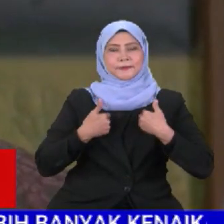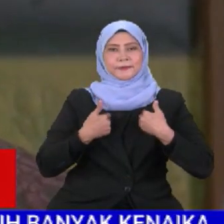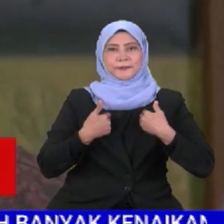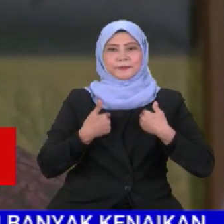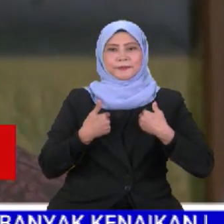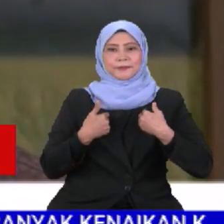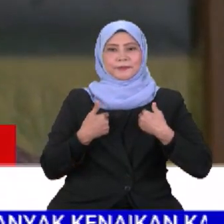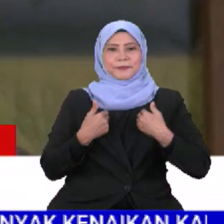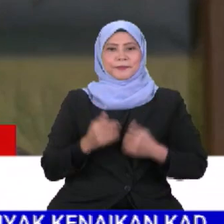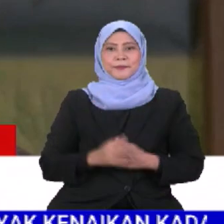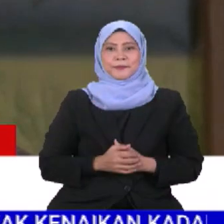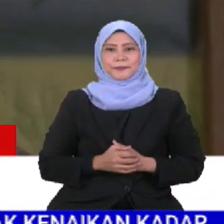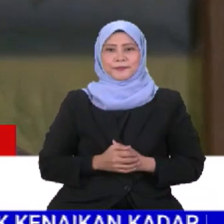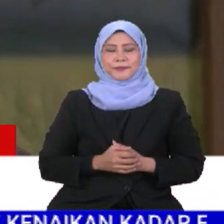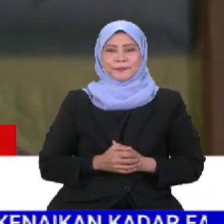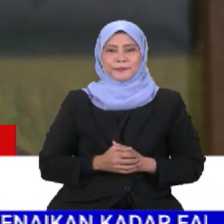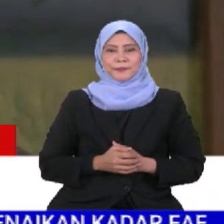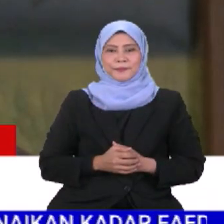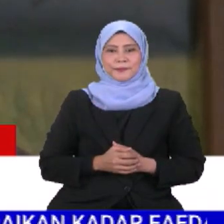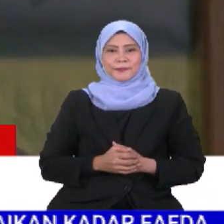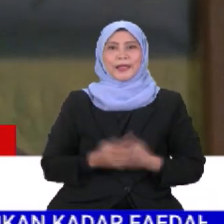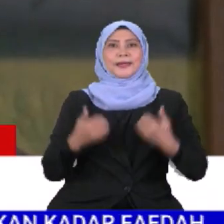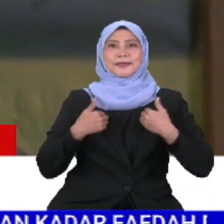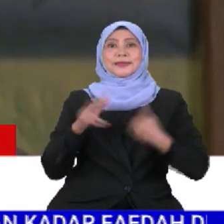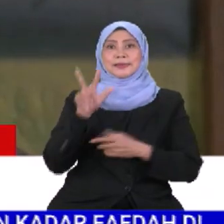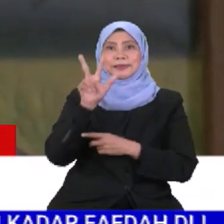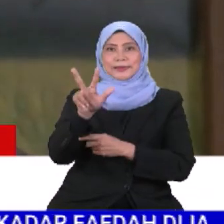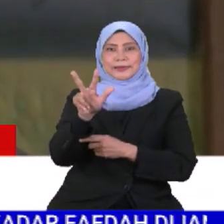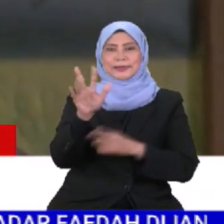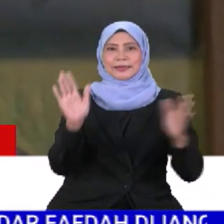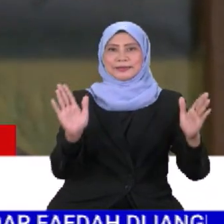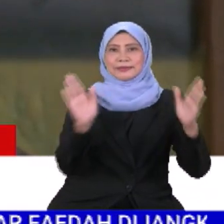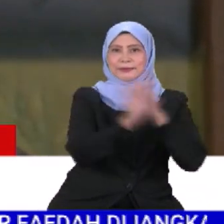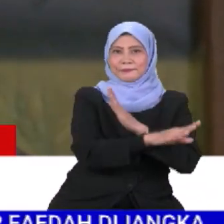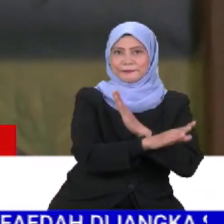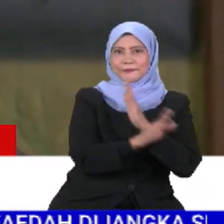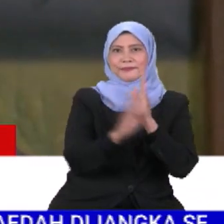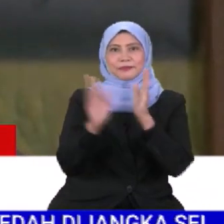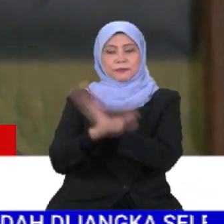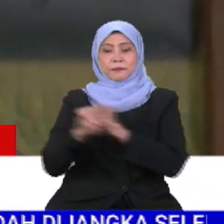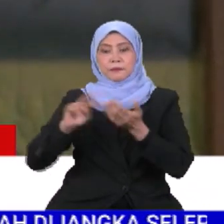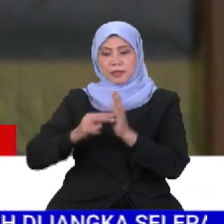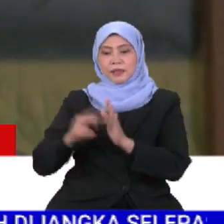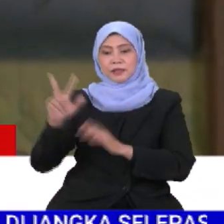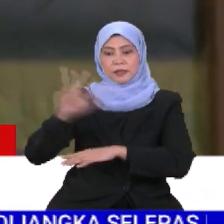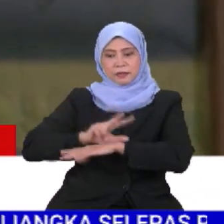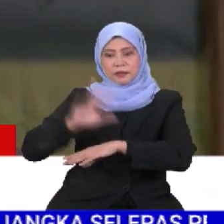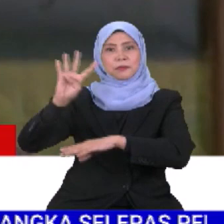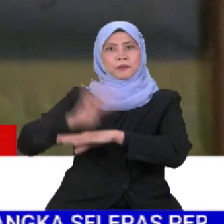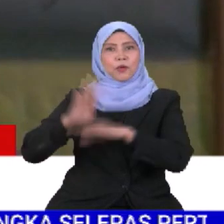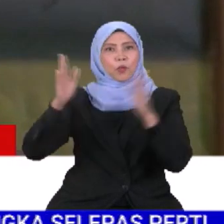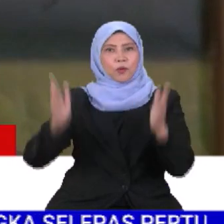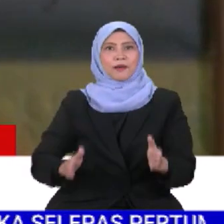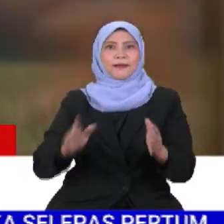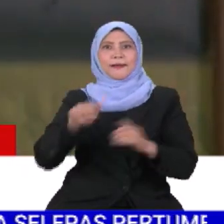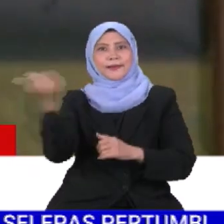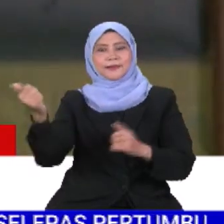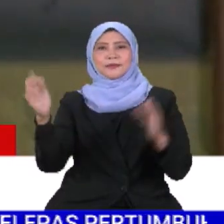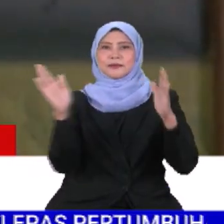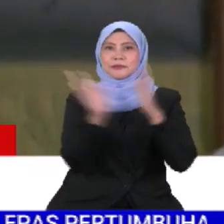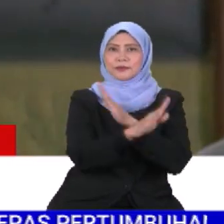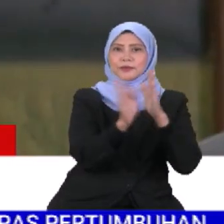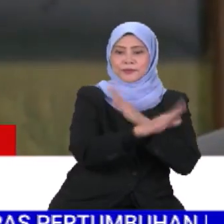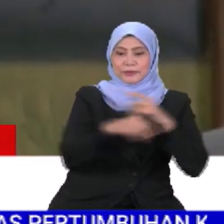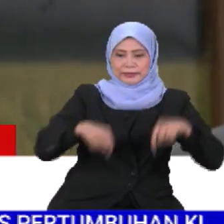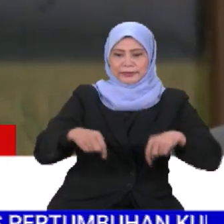tiga goal333 Shift 3 hari ini orang 3 hari inpari ini orang lain punya orang lain dan hanya